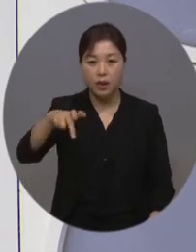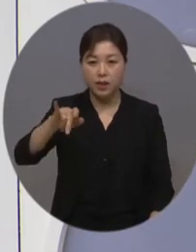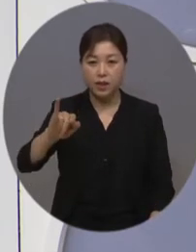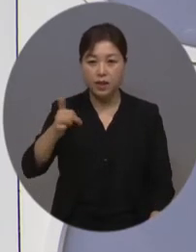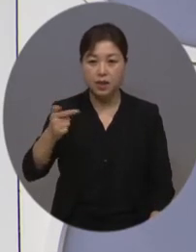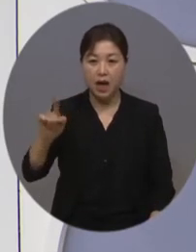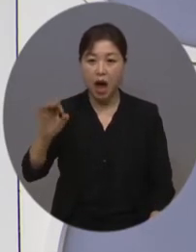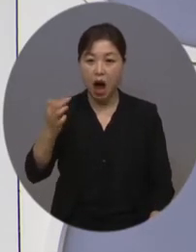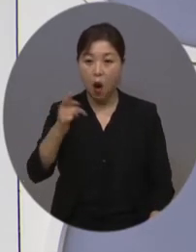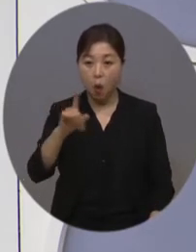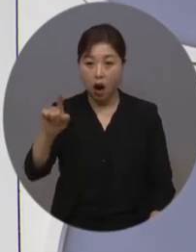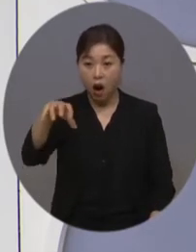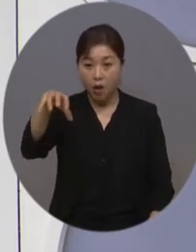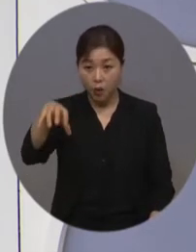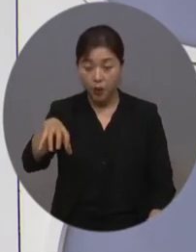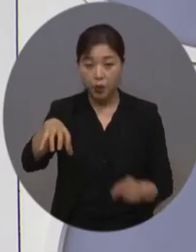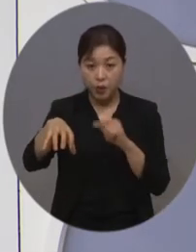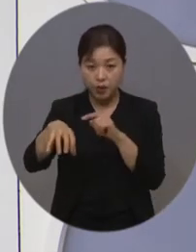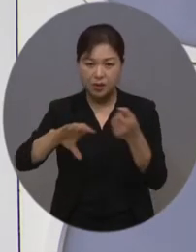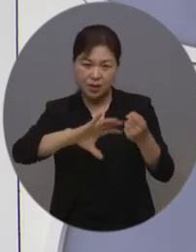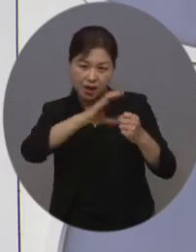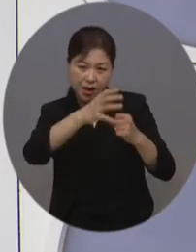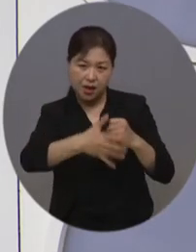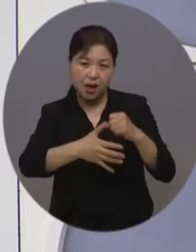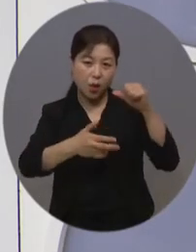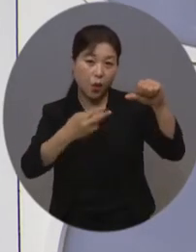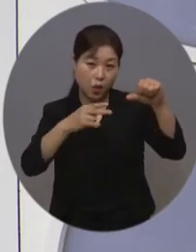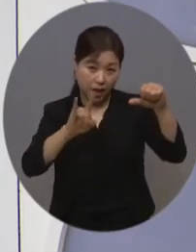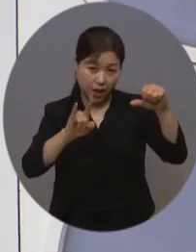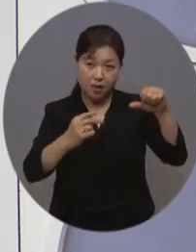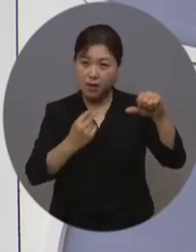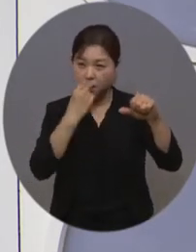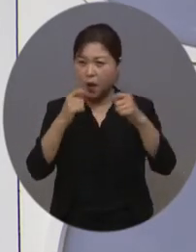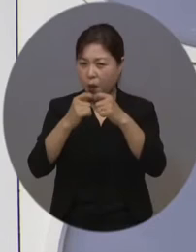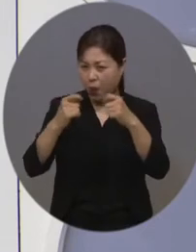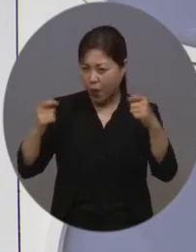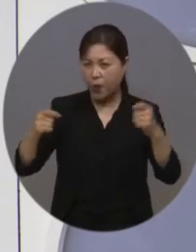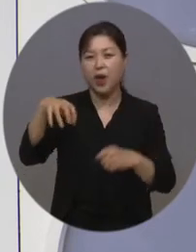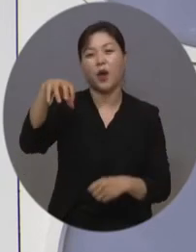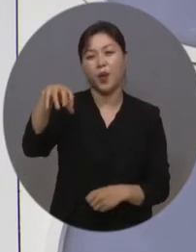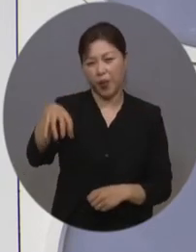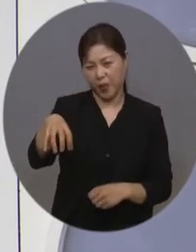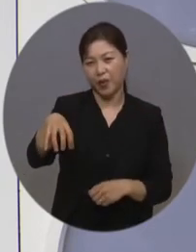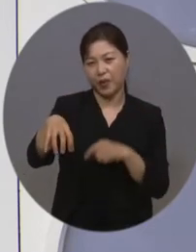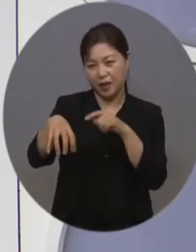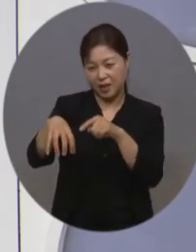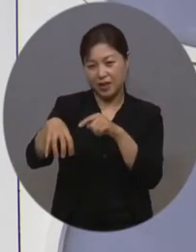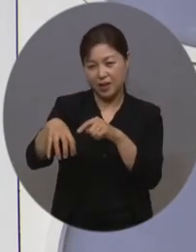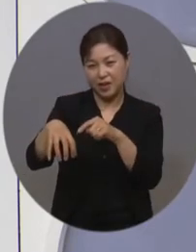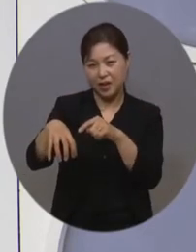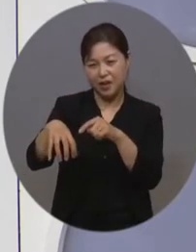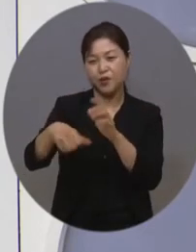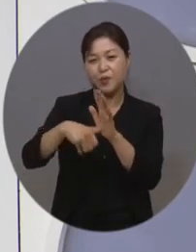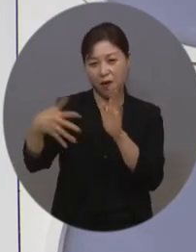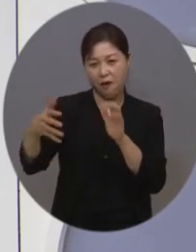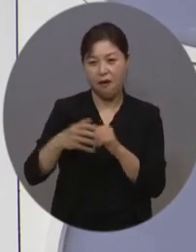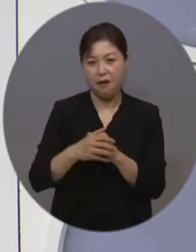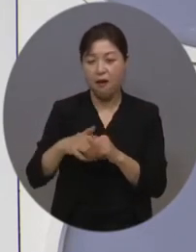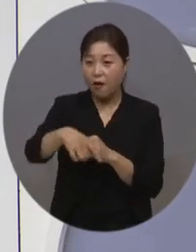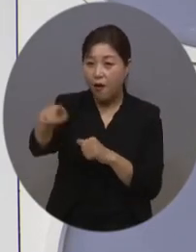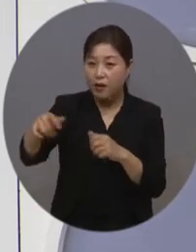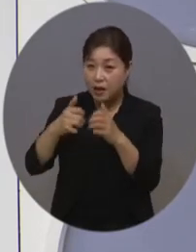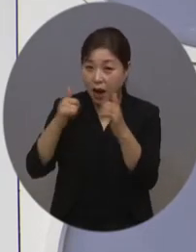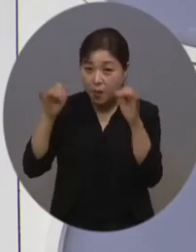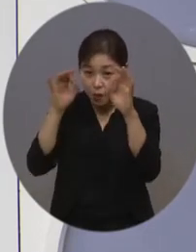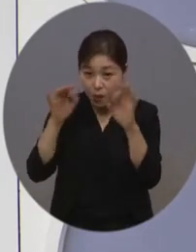5대 건강장수촌의 하나로 선정이 되어 있습니다. 예. 그 이유가 뭐냐면 오키나와 사람들이 해조물을 많이